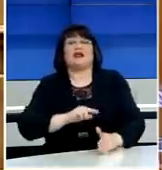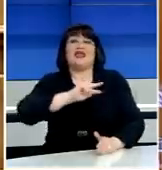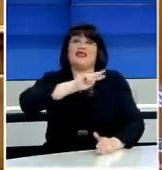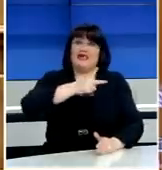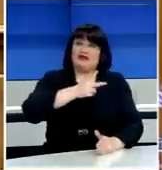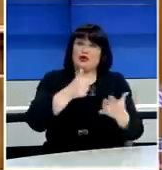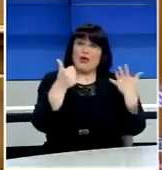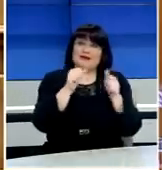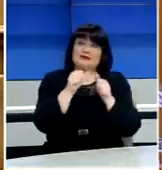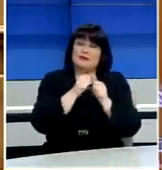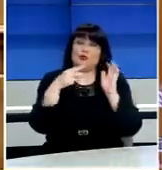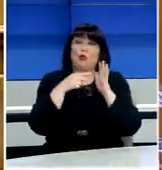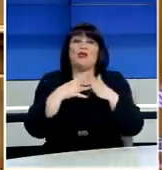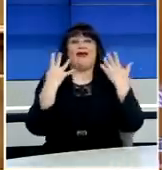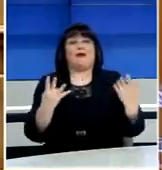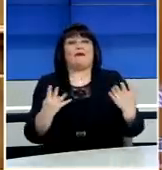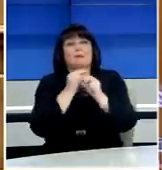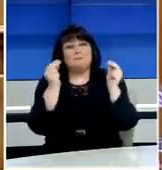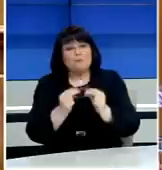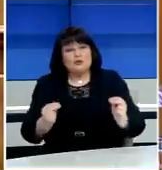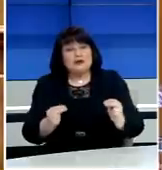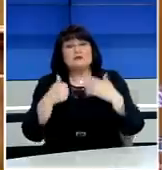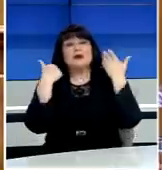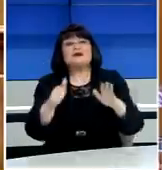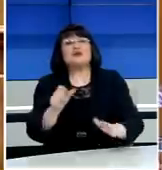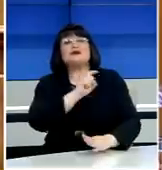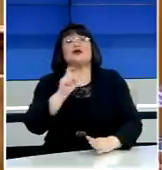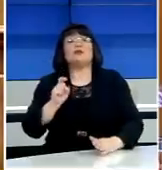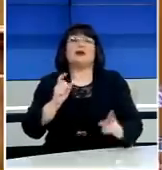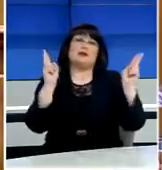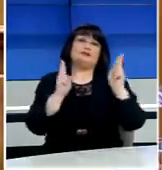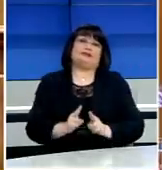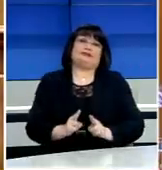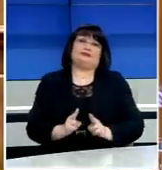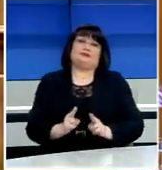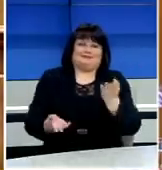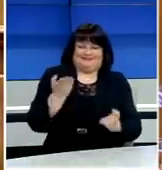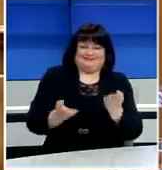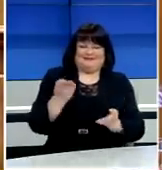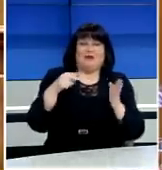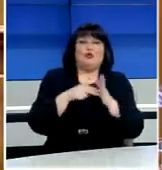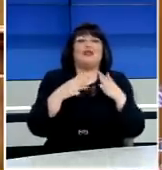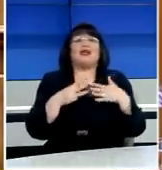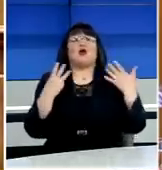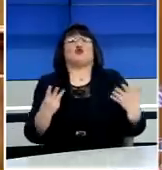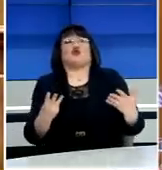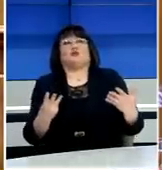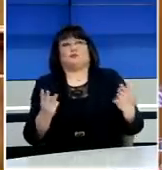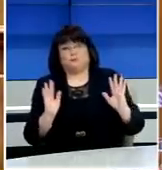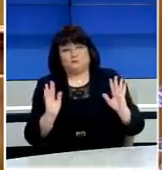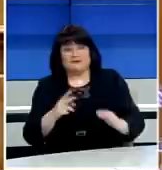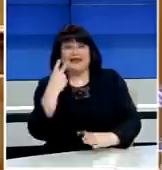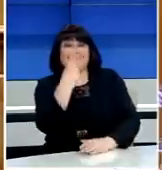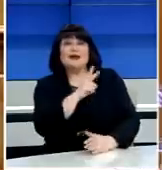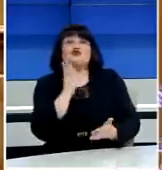19. Με συνέπεια να κλείσει με 600 εκατομμύρια λιγότερα σε σχέση με το 18. Δική σας επίσης